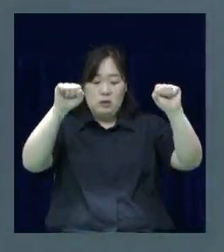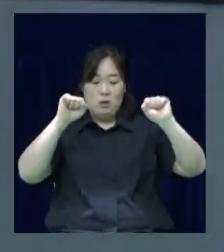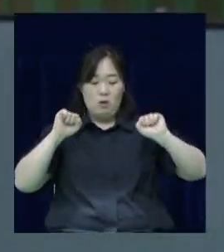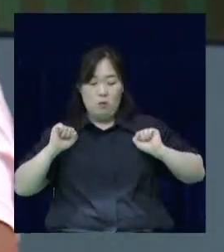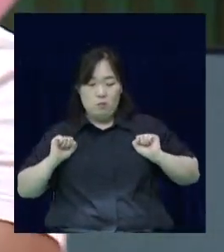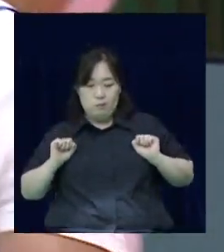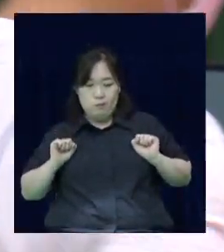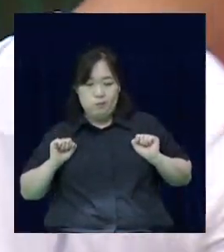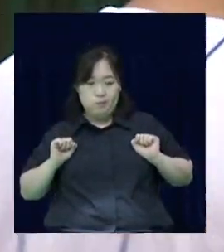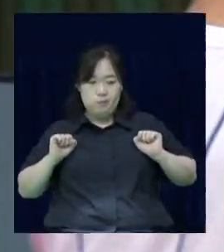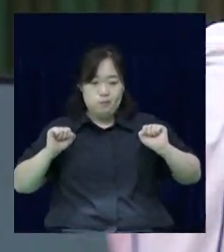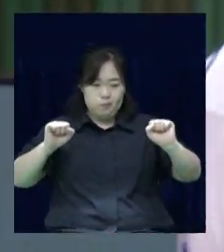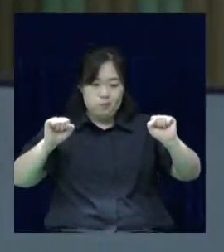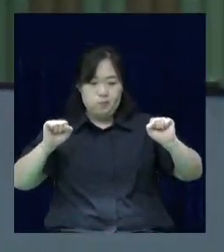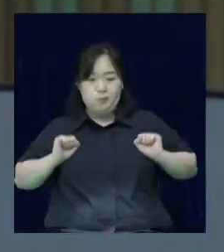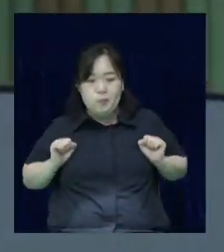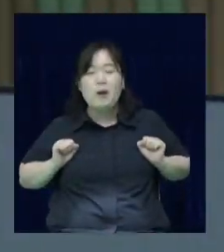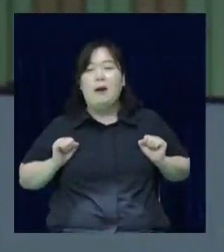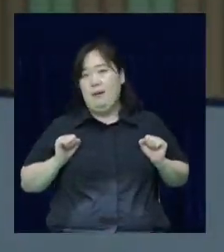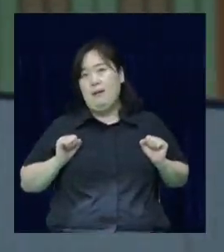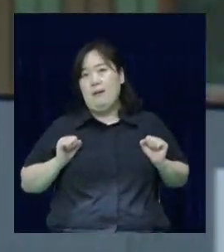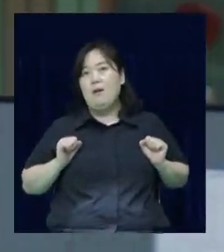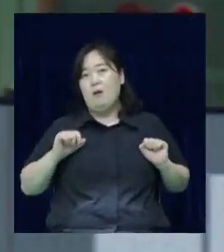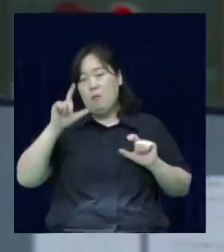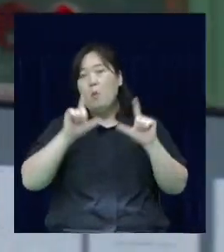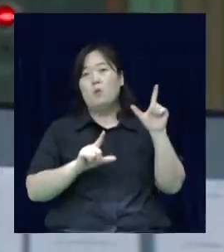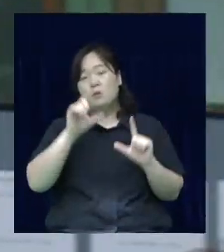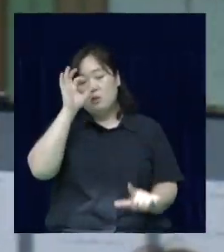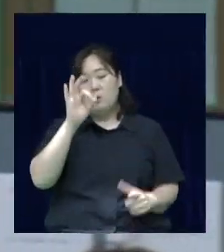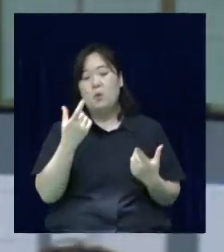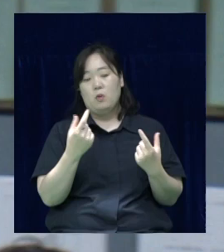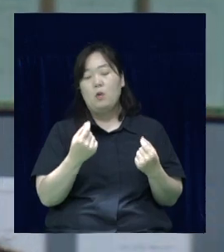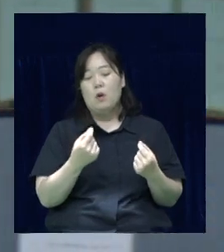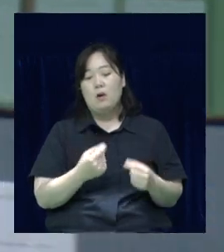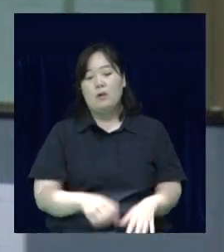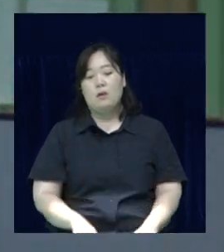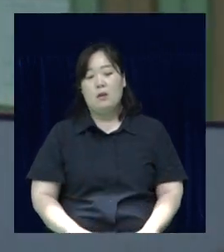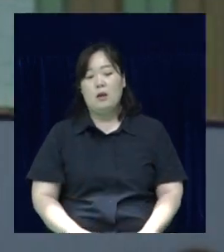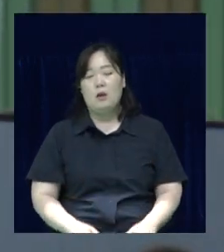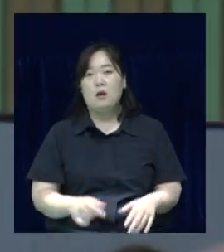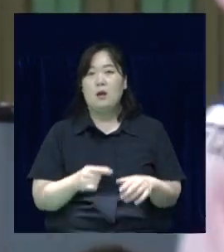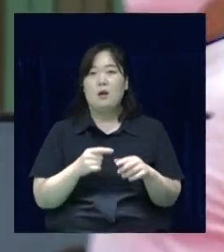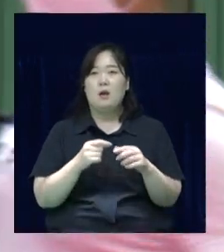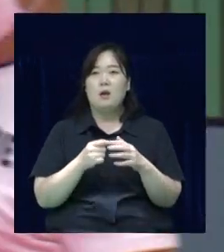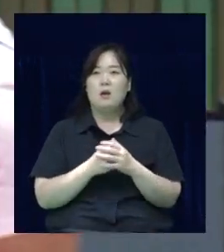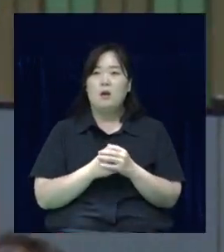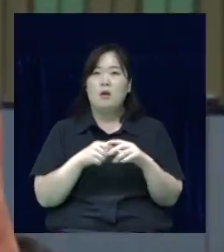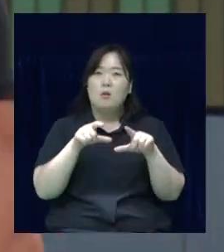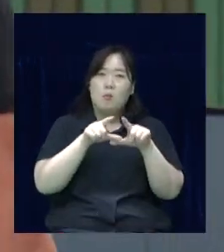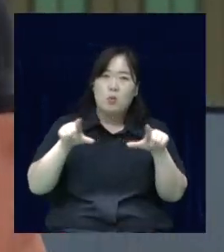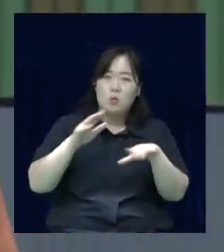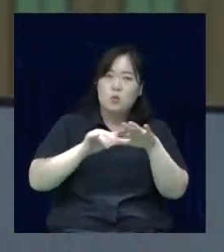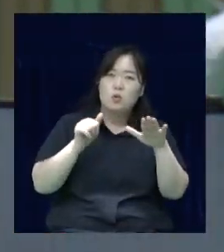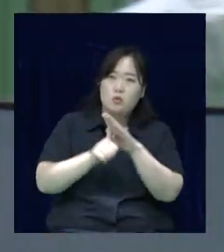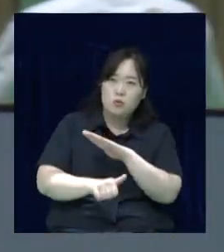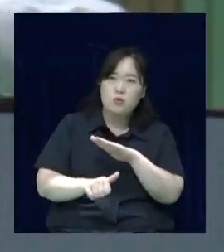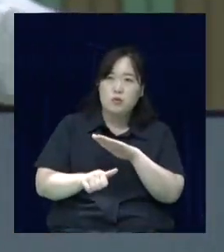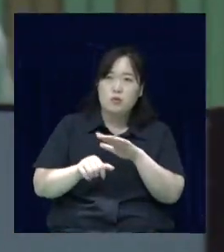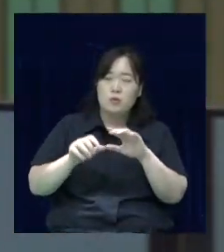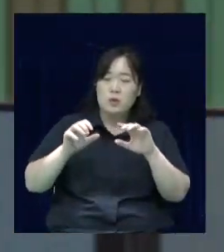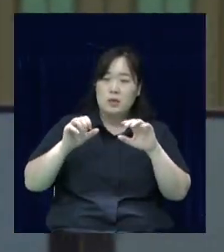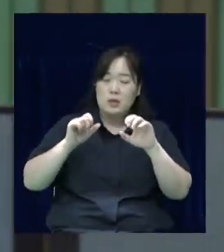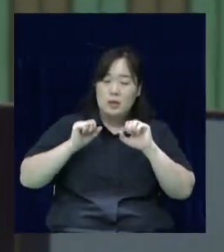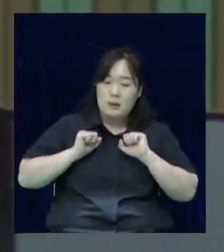이렇게 다시 닿았다 하는 동작이 보이거든요. 네. 예. 거의 대부분의 선수들이 가슴에서의 바의 어떤